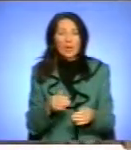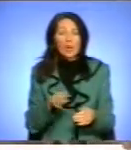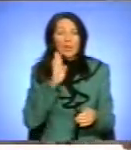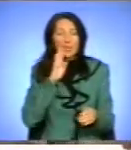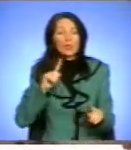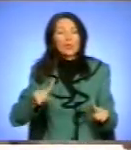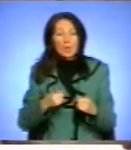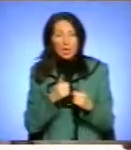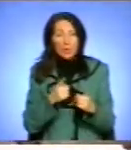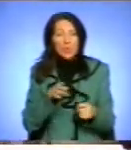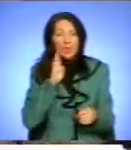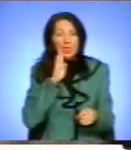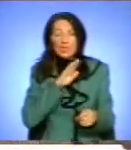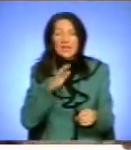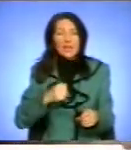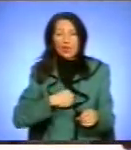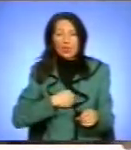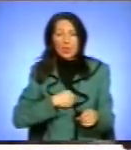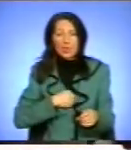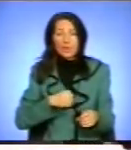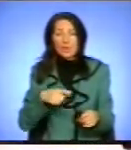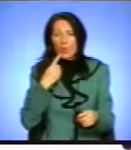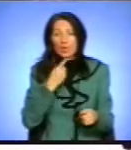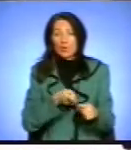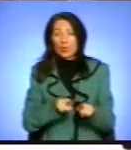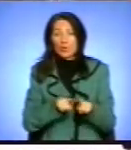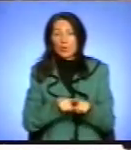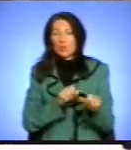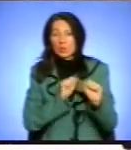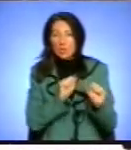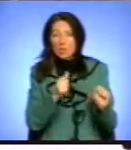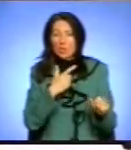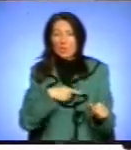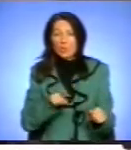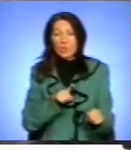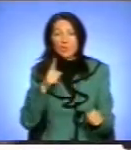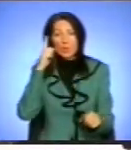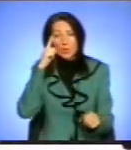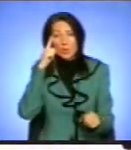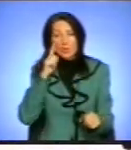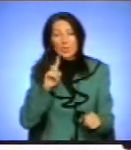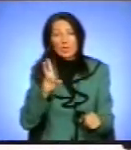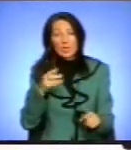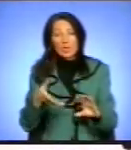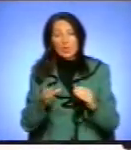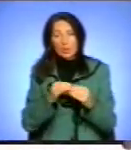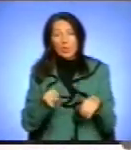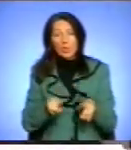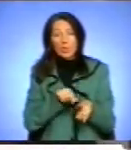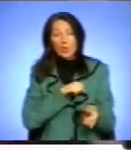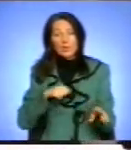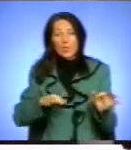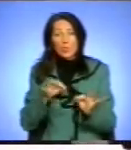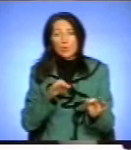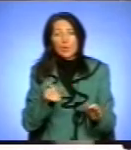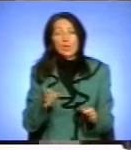не розкаялася у вчиненому. Стверджувала, що таким чином захищала себе. Та чи задумалася над наслідками такого самосуду? Адже у